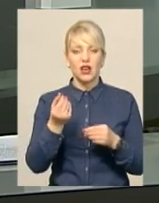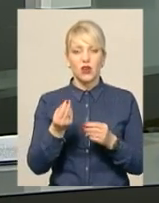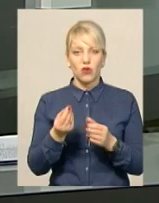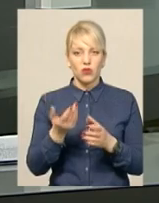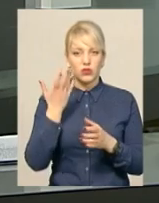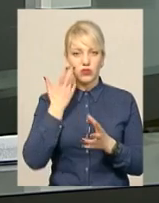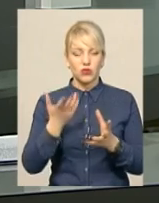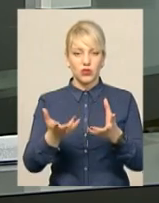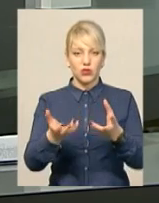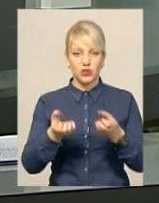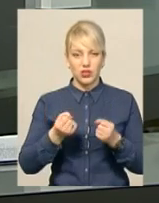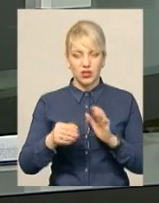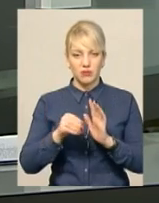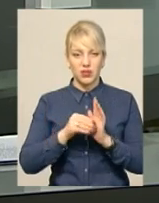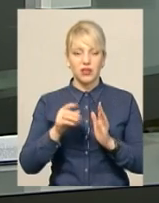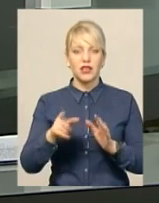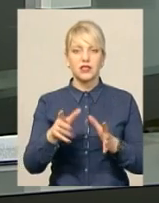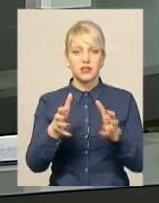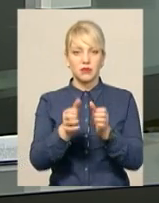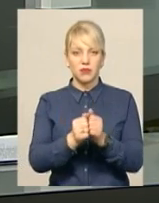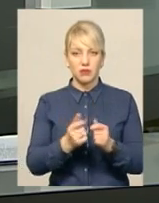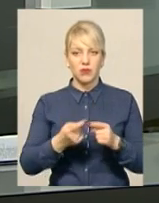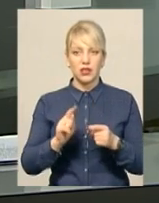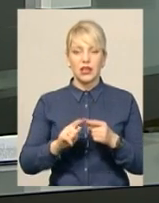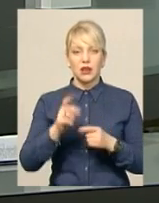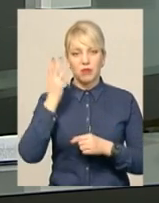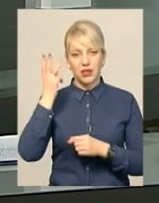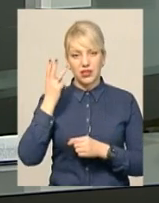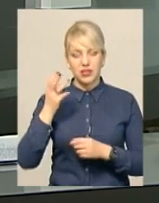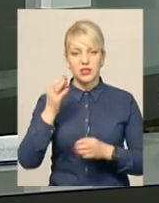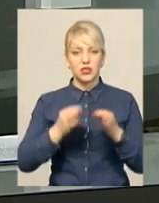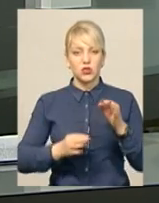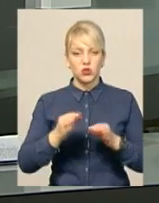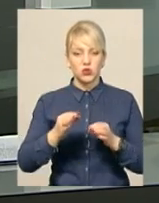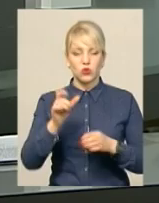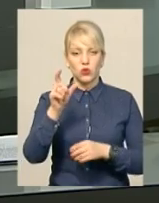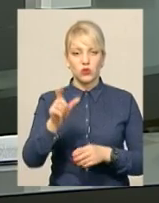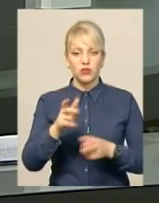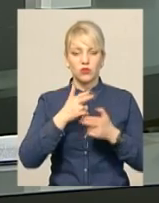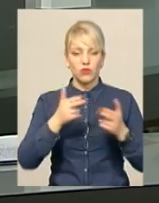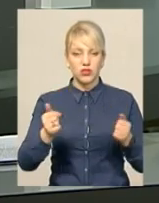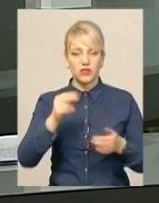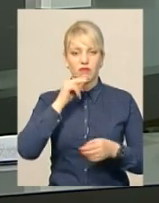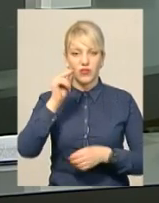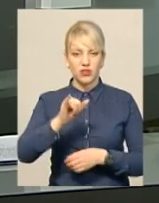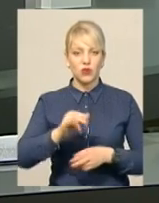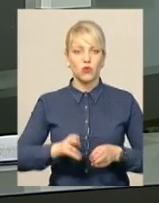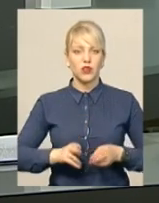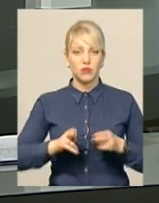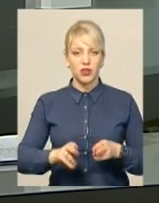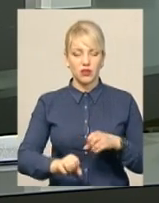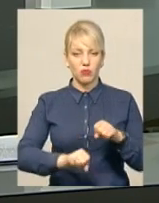обумовленої суми правопорушницю викрили на гарячому. У Хмельницькому міськрайонному суді особу визнано винною у вчиненні кримінального